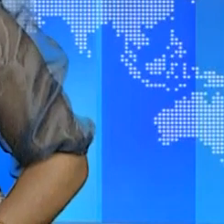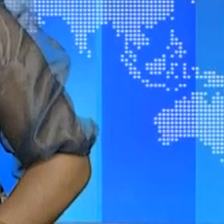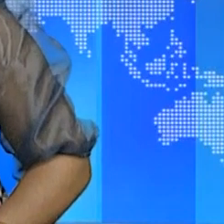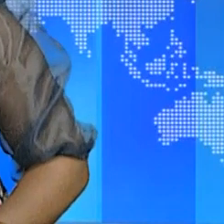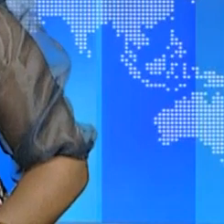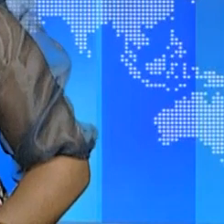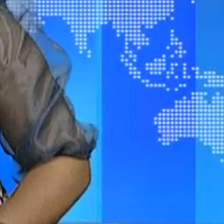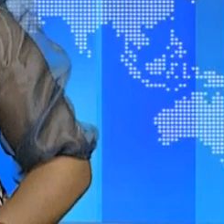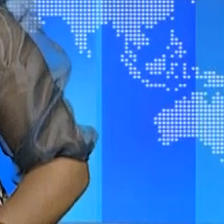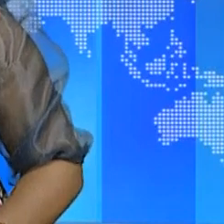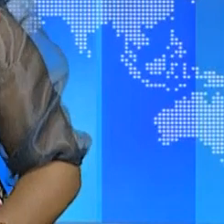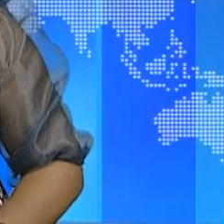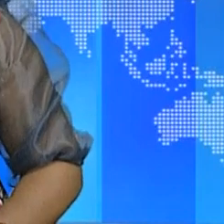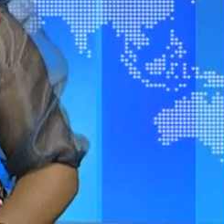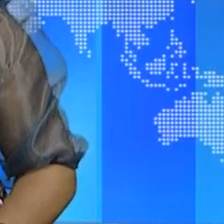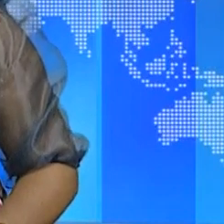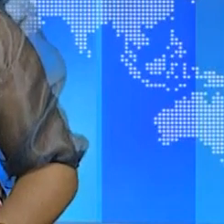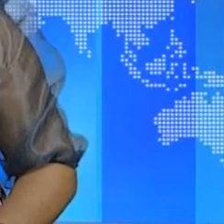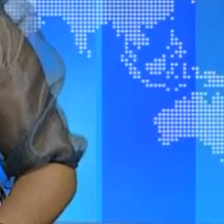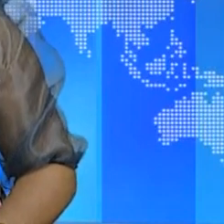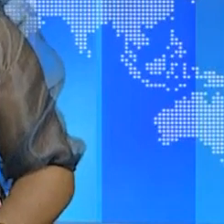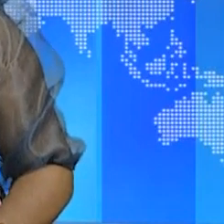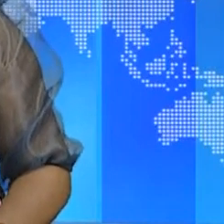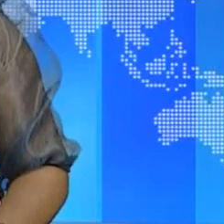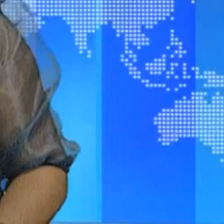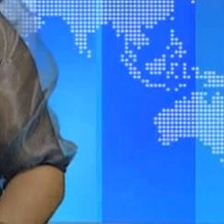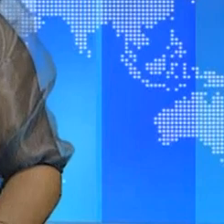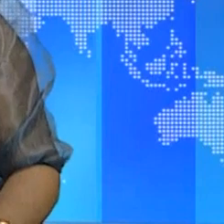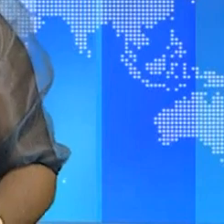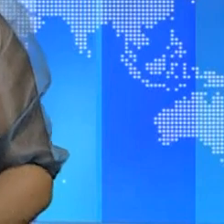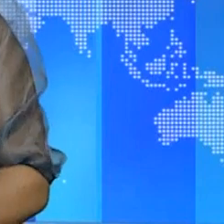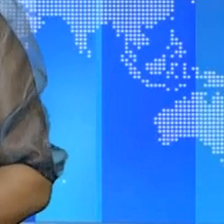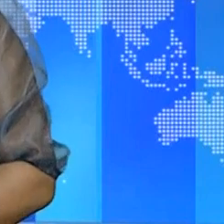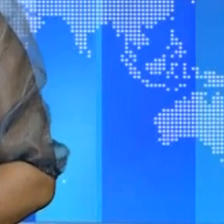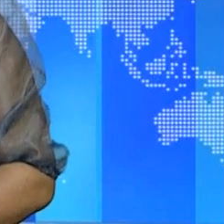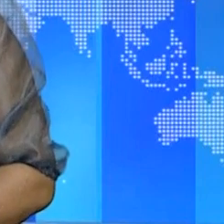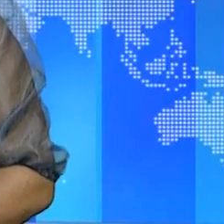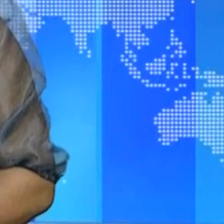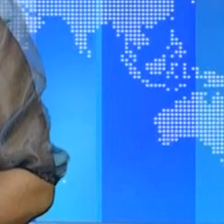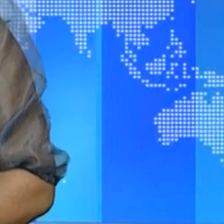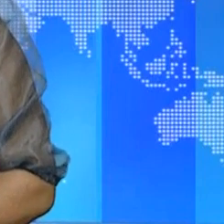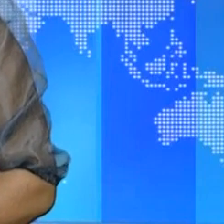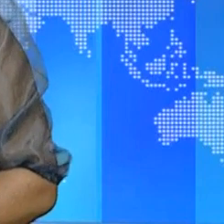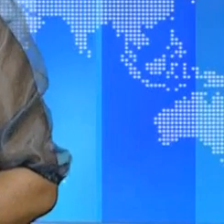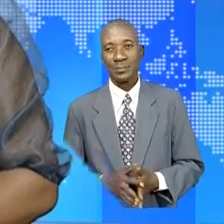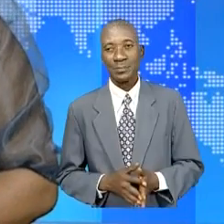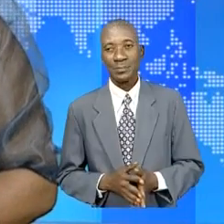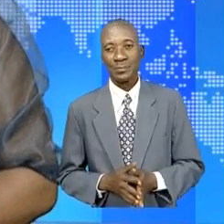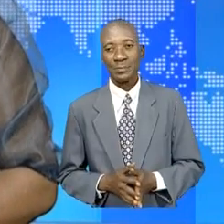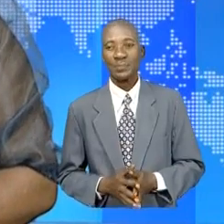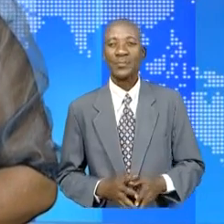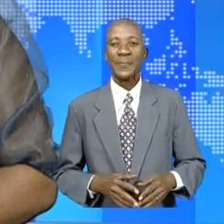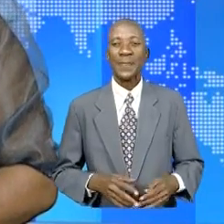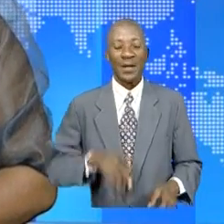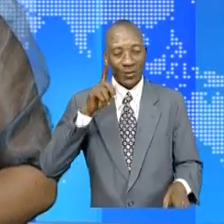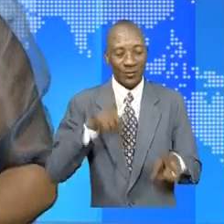Mesdames, Messieurs, bonsoir à tous et à toutes et bienvenue à ce journal. Nous ouvrons un journal que nous ouvrons avec ce communiqué.